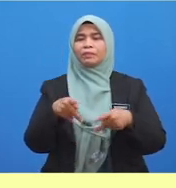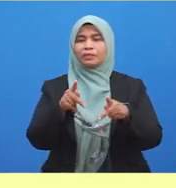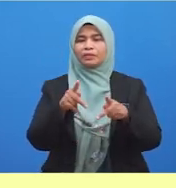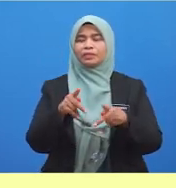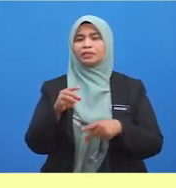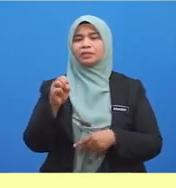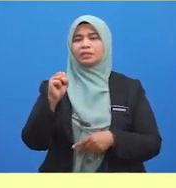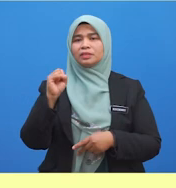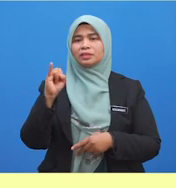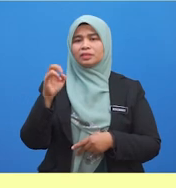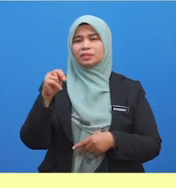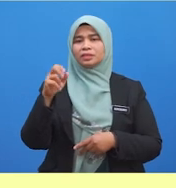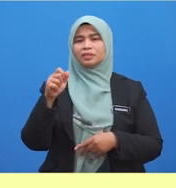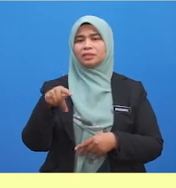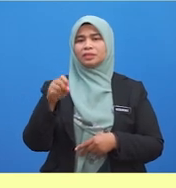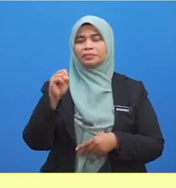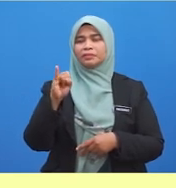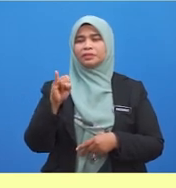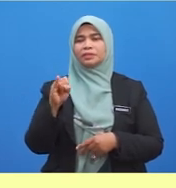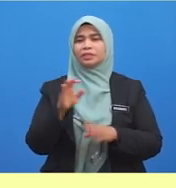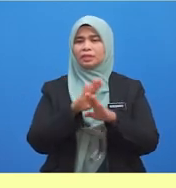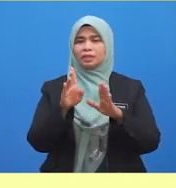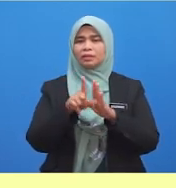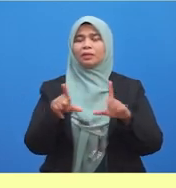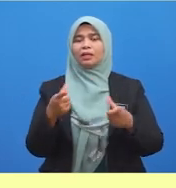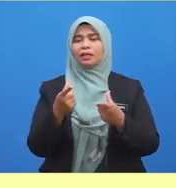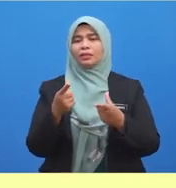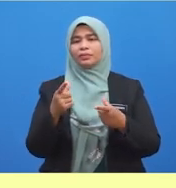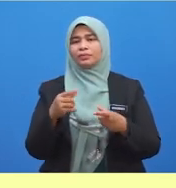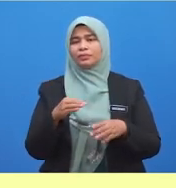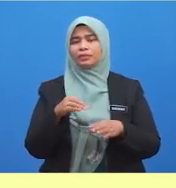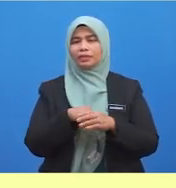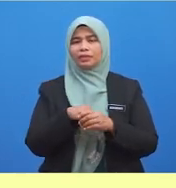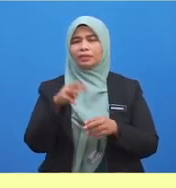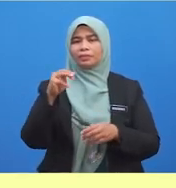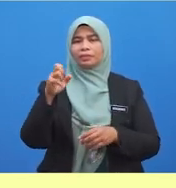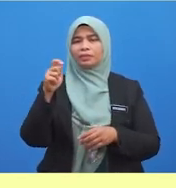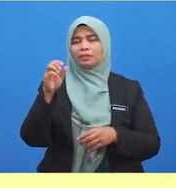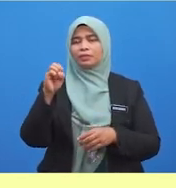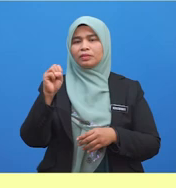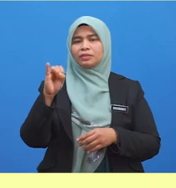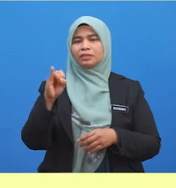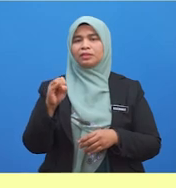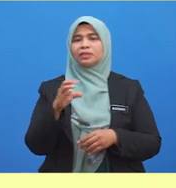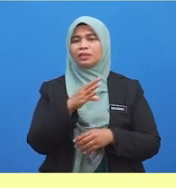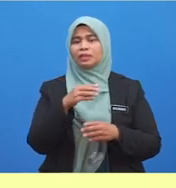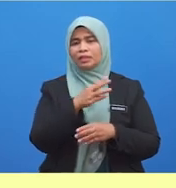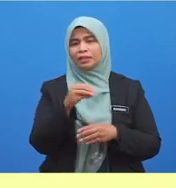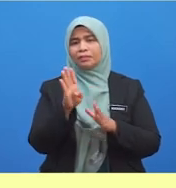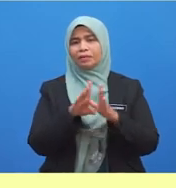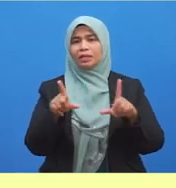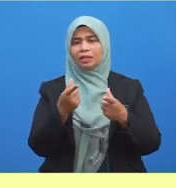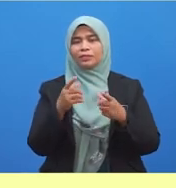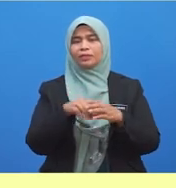proses sinapsis dan pindah silang tidak berlaku dalam mitosis, tetapi berlaku